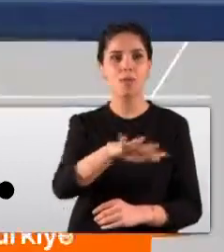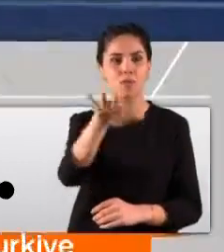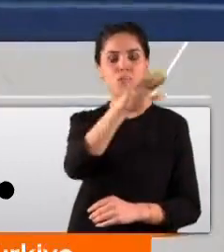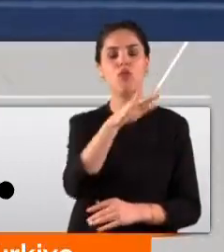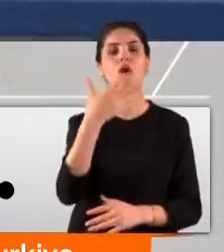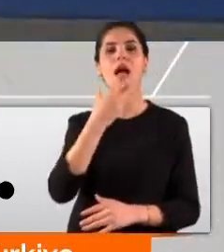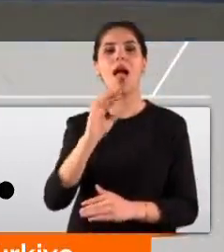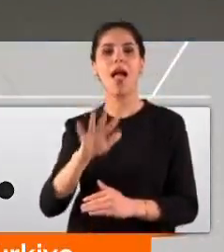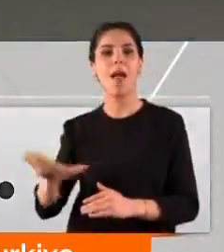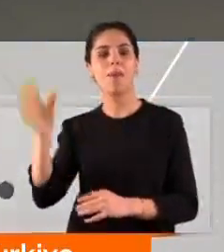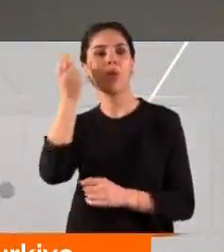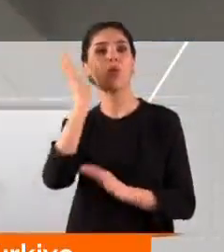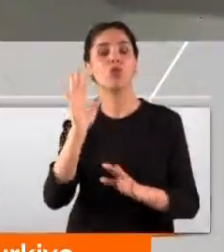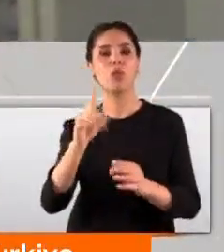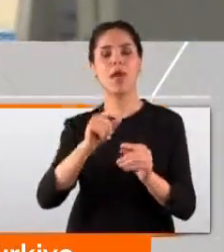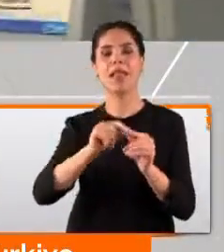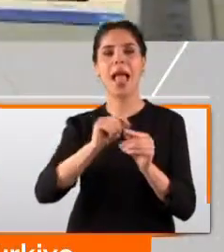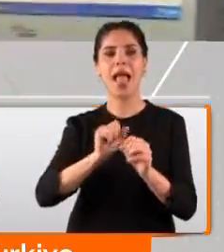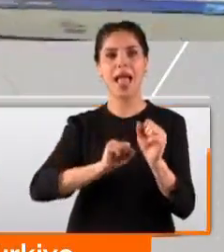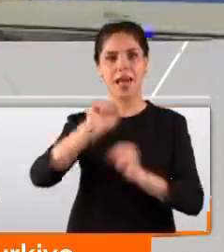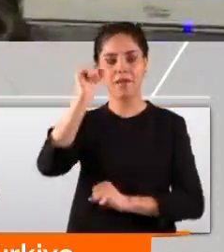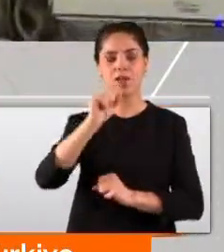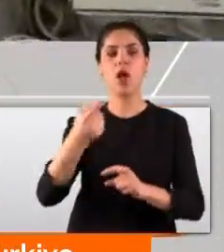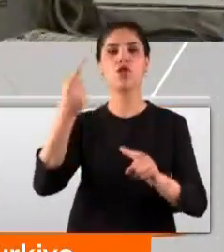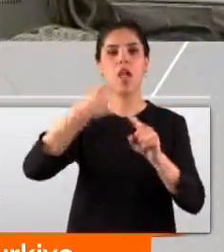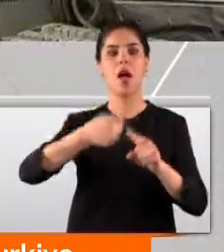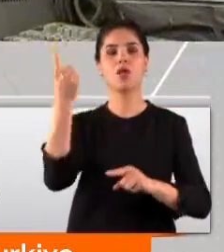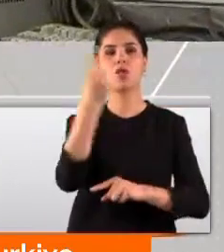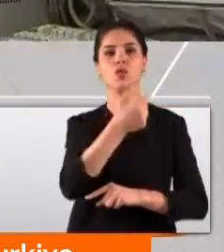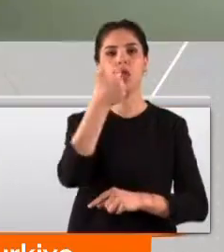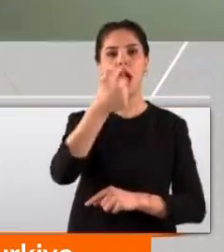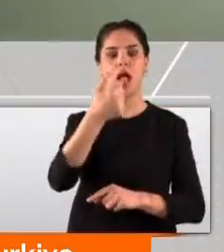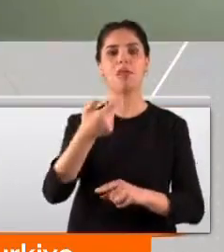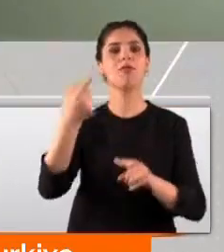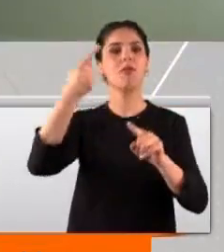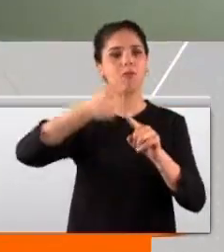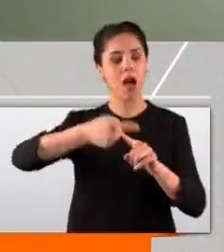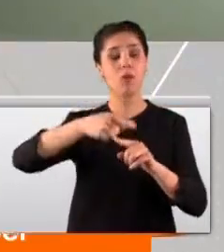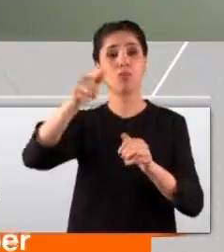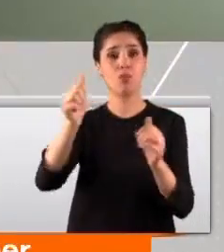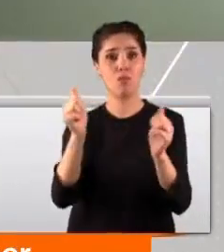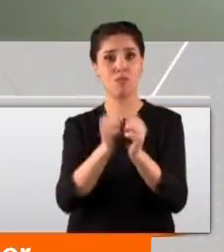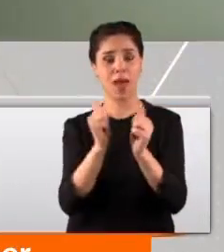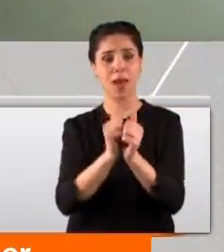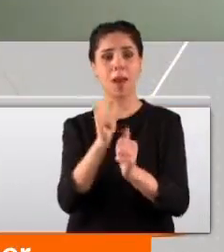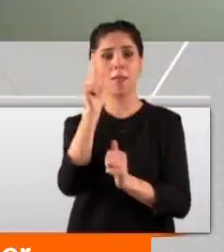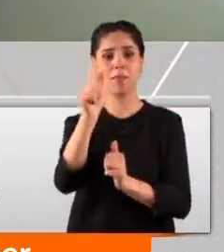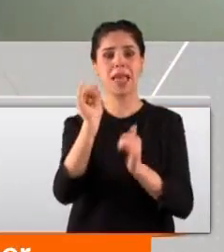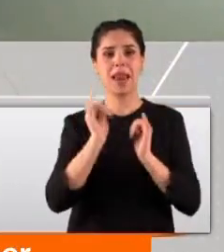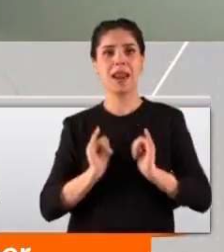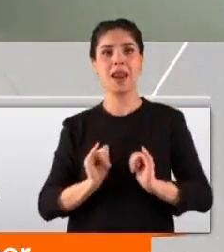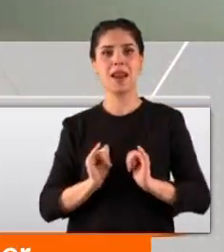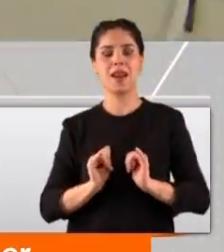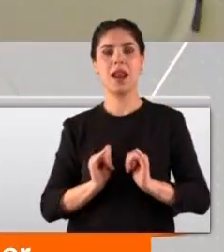unutmadı. Enflasyon artı %6 ilave ve bununla beraber bir refah payını